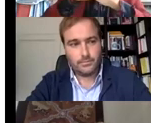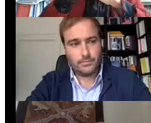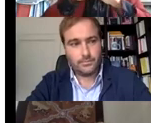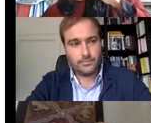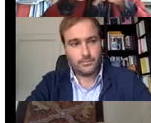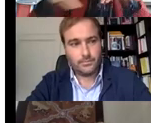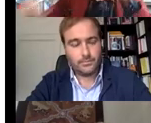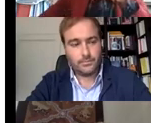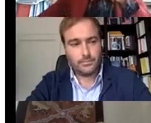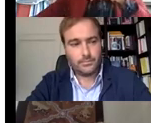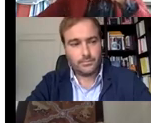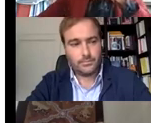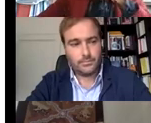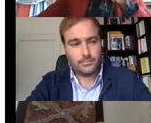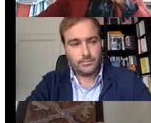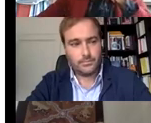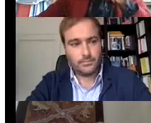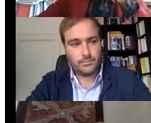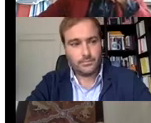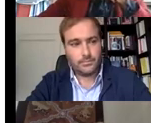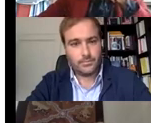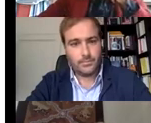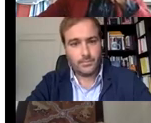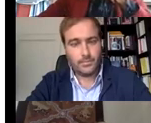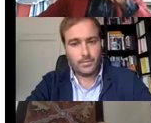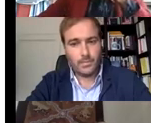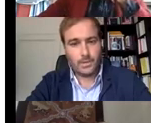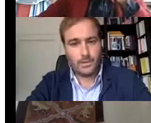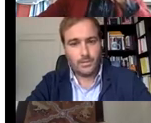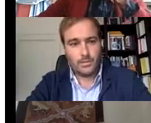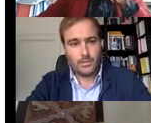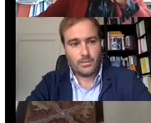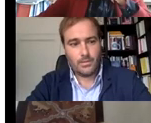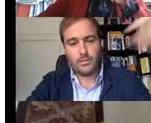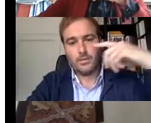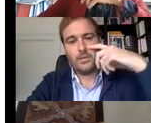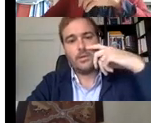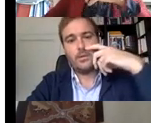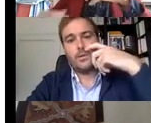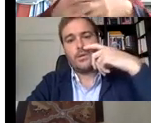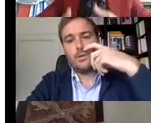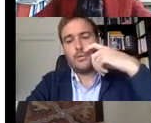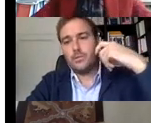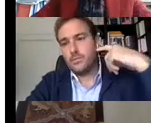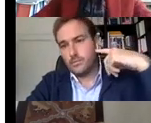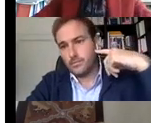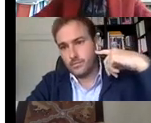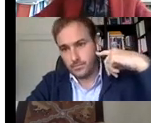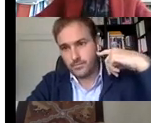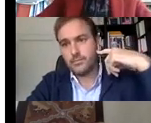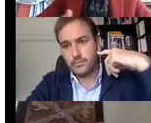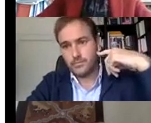mostrano di essere maggiormente in sincronia con la società. Quindi è stato un momento in cui questa sincronizzazione sostanzialmente si è